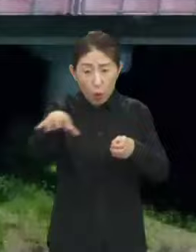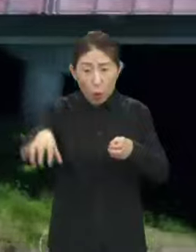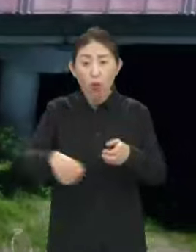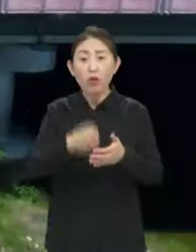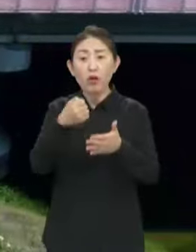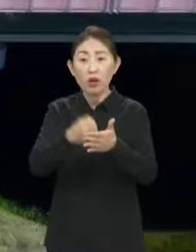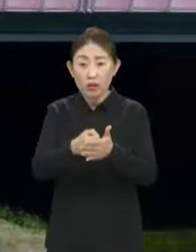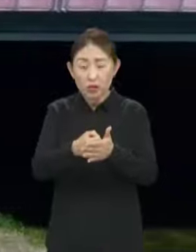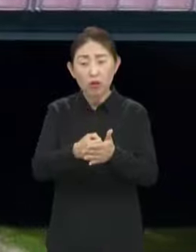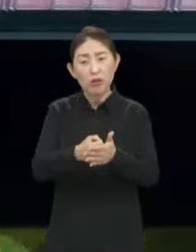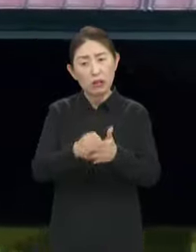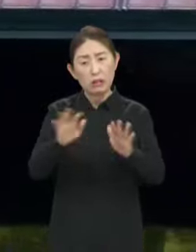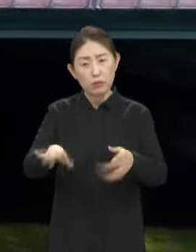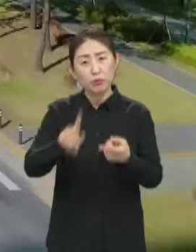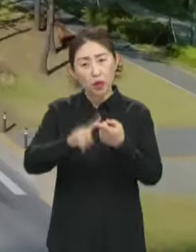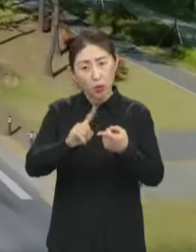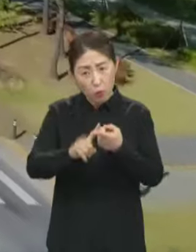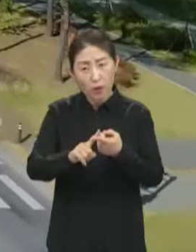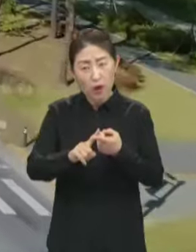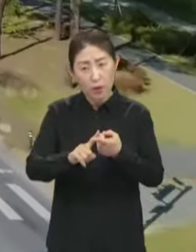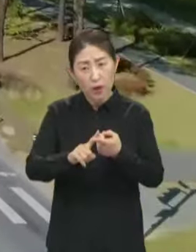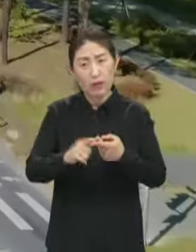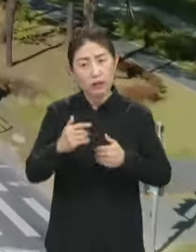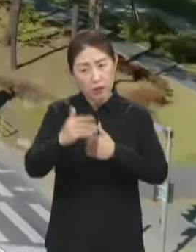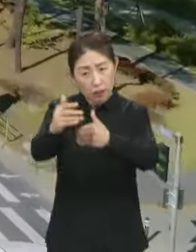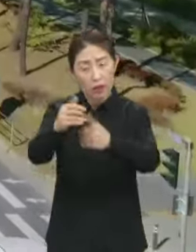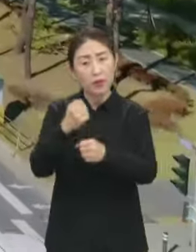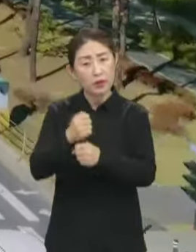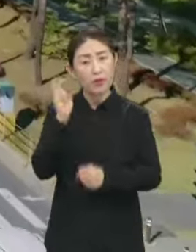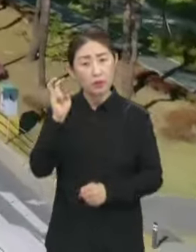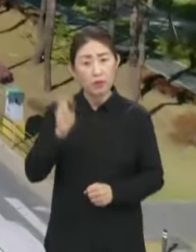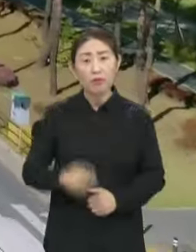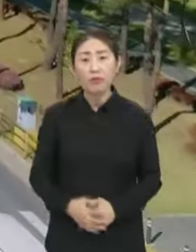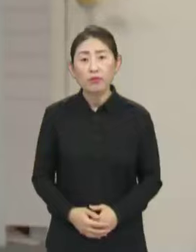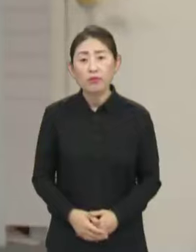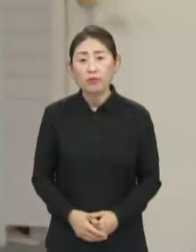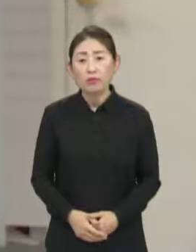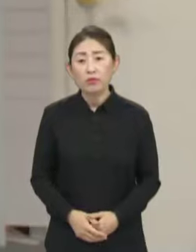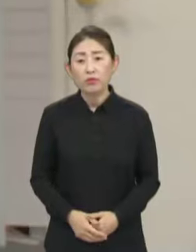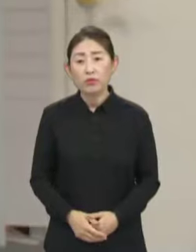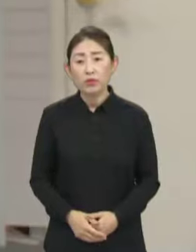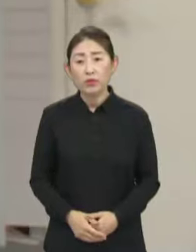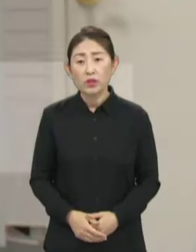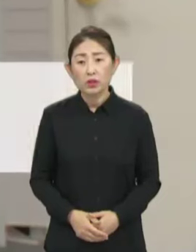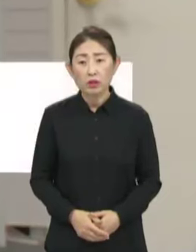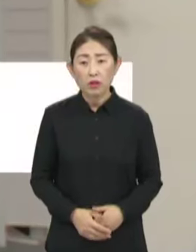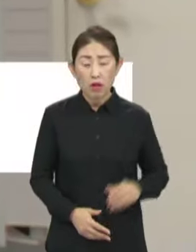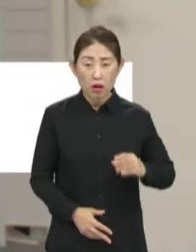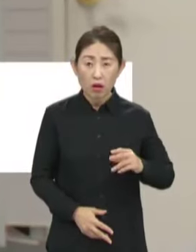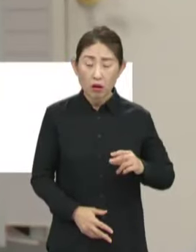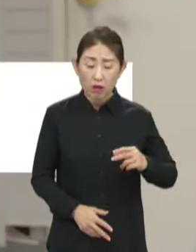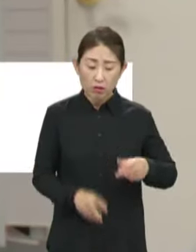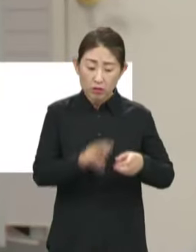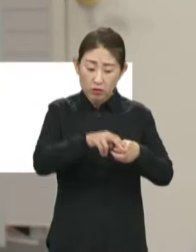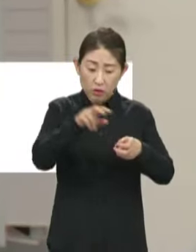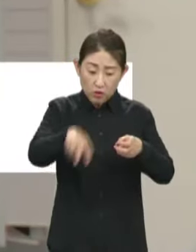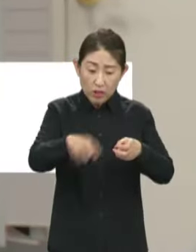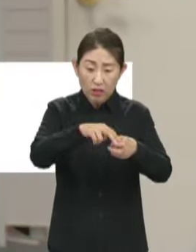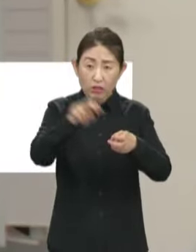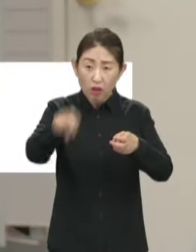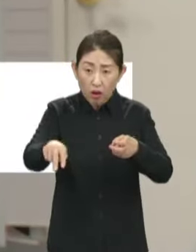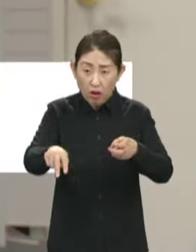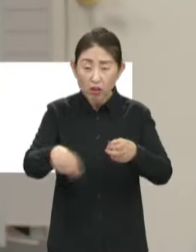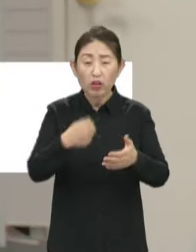일부 조정될 수 있지만 변동 가능성은 크지 않을 것으로 판단하고 있습니다. 정거장 위치 선정은 도로